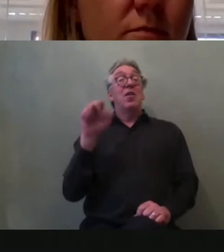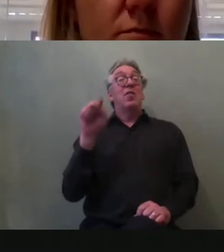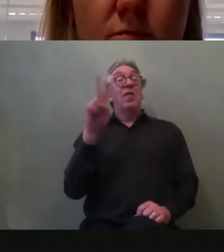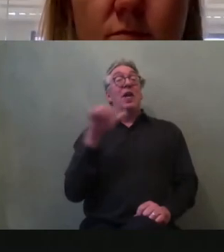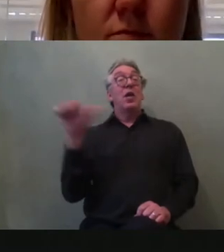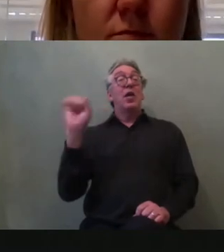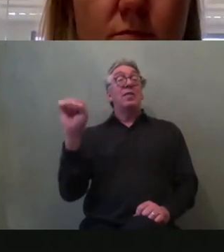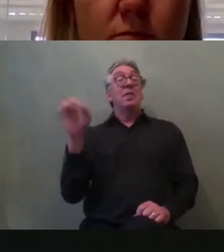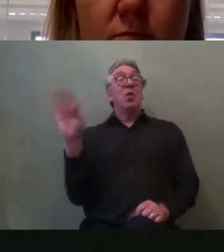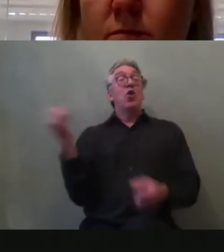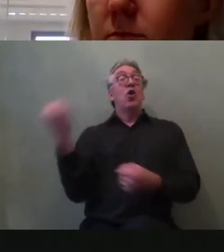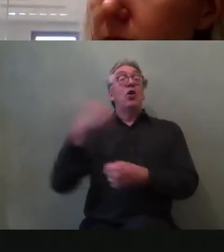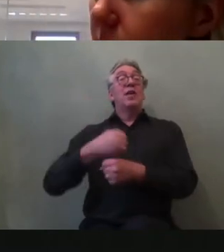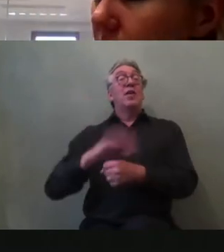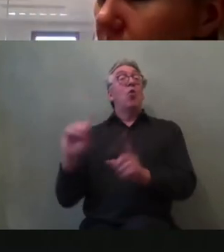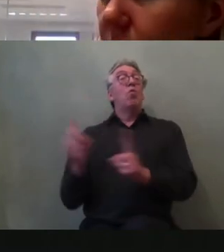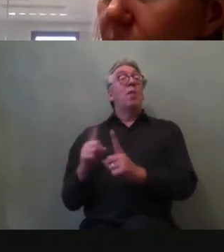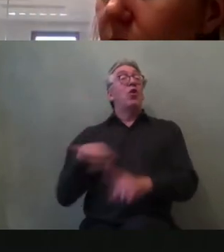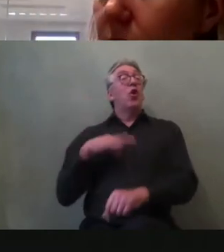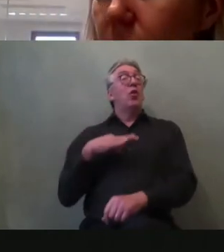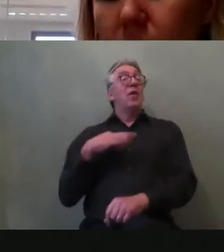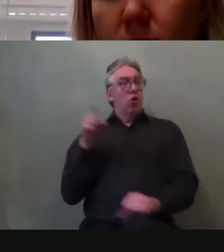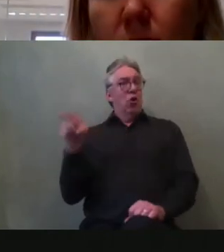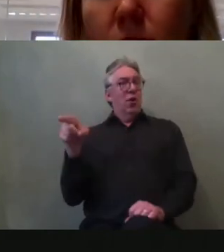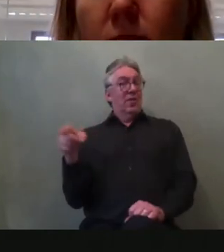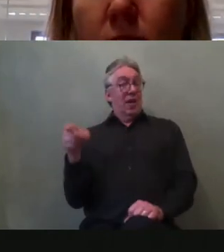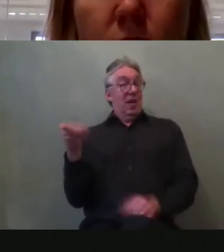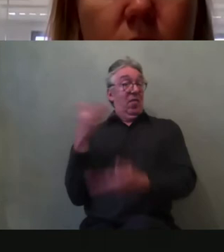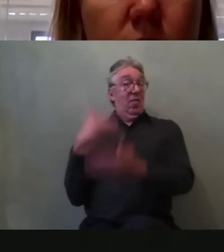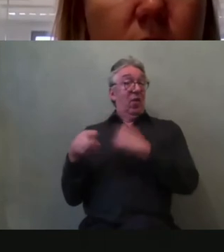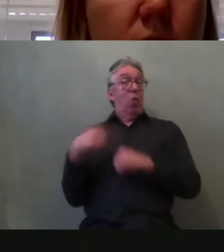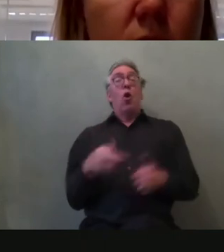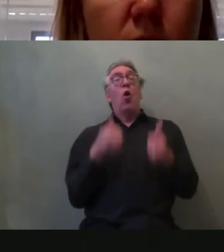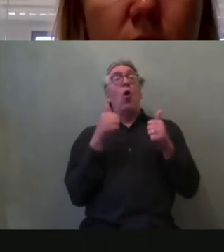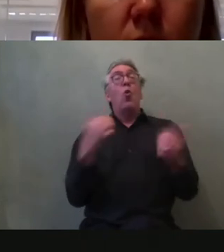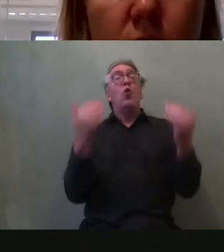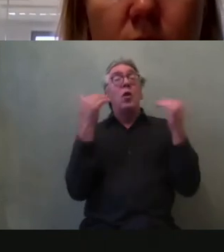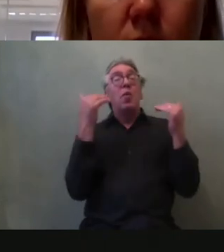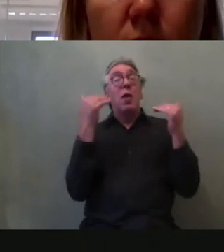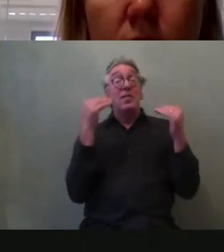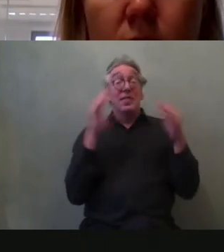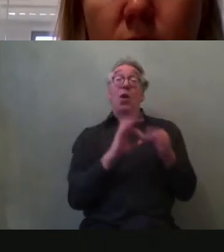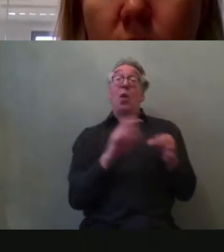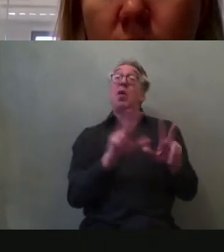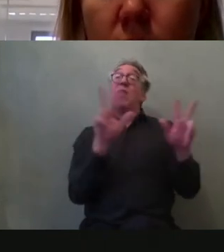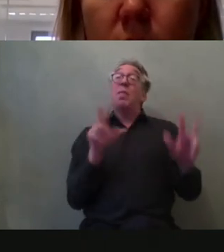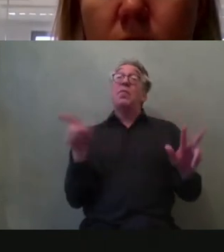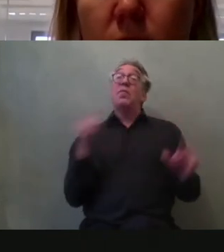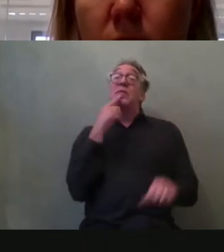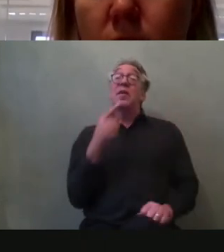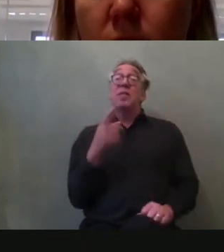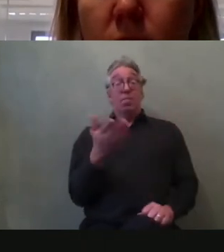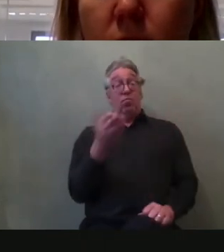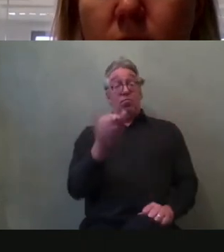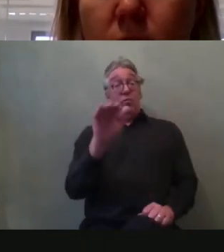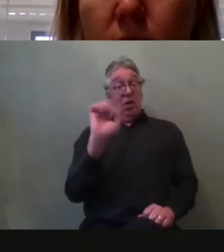Stichting Onbeperkt Genieten. En zij zegt over een goede informatievoorziening op de website het volgende. Je kunt in de informatievoorziening